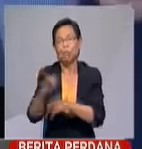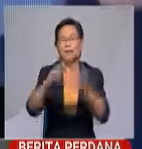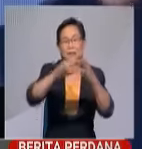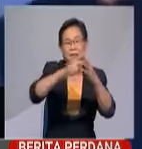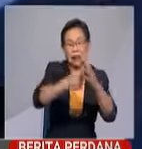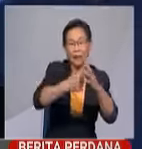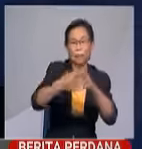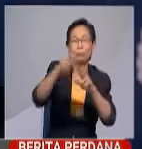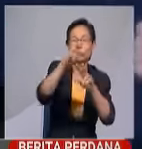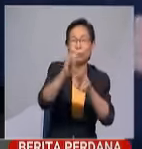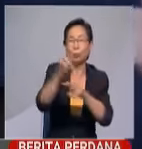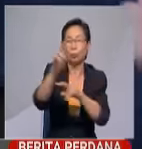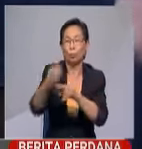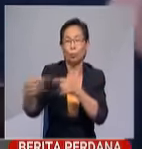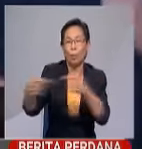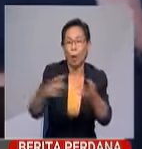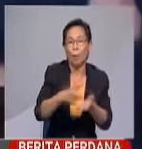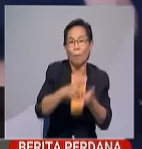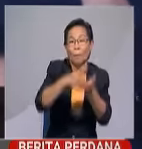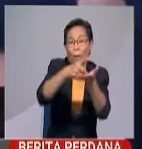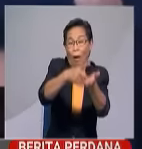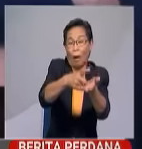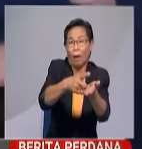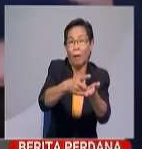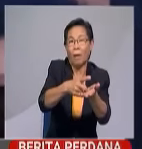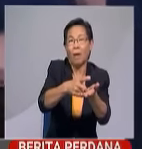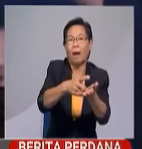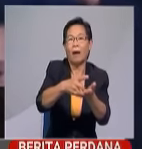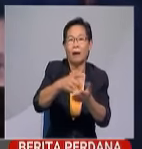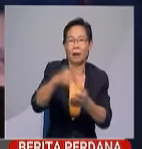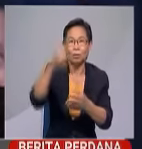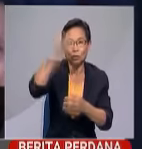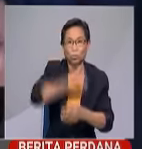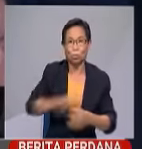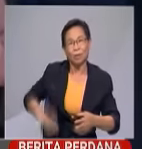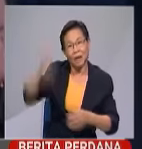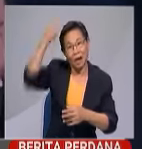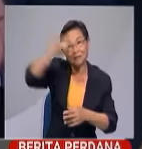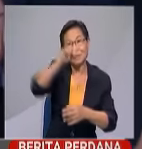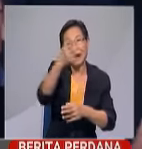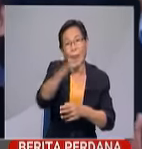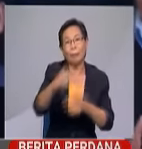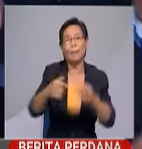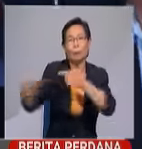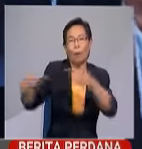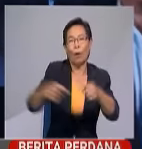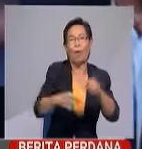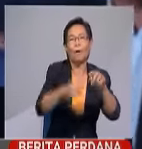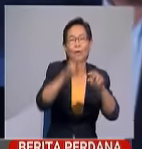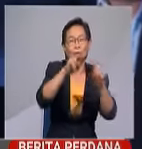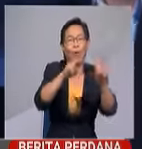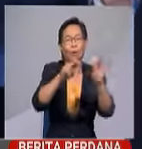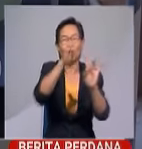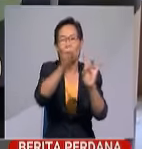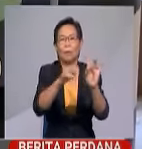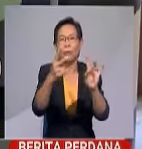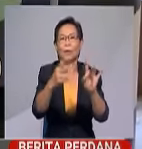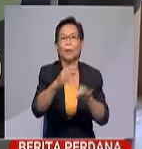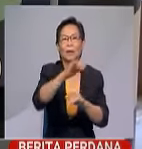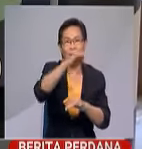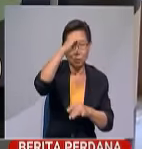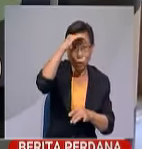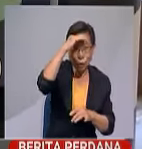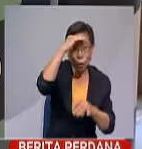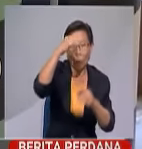dengan perlawanan sebangsih bagi merebut Piala Sultan Haji Ahmad Shah pada 28 Februari ini antara JDT yang juga pemenang Piala Malaysia